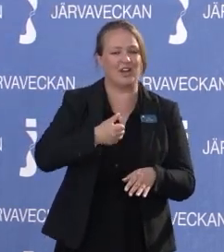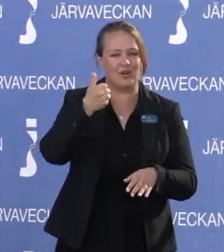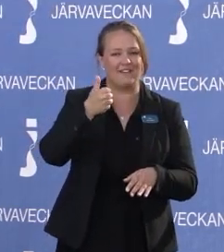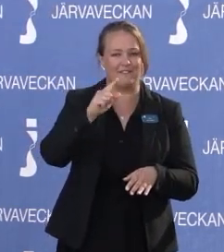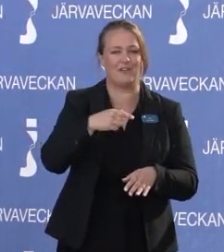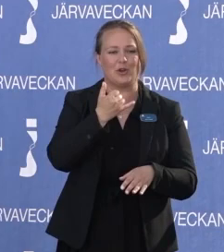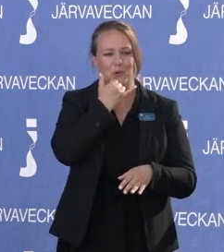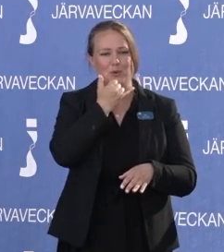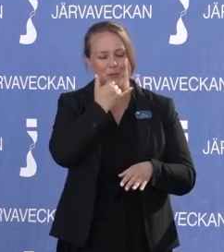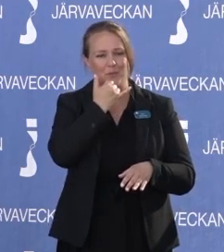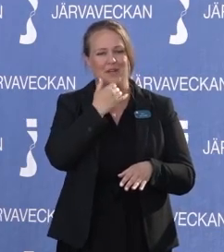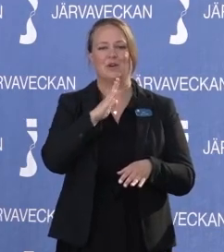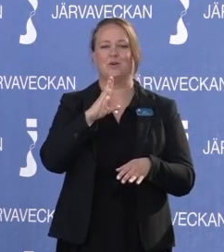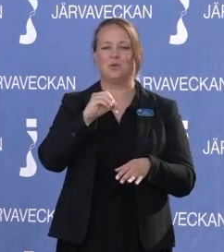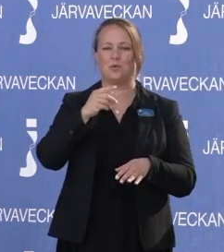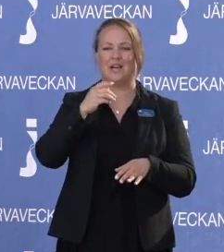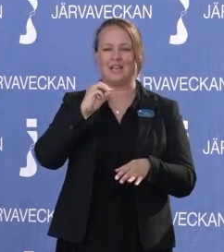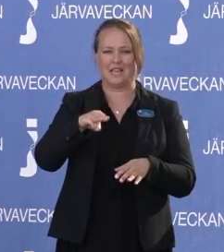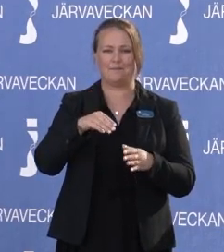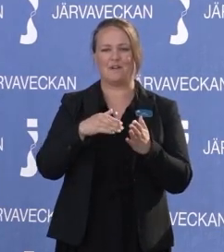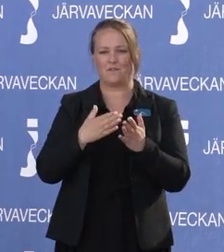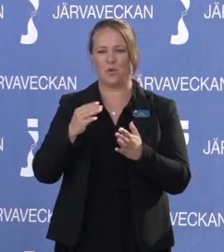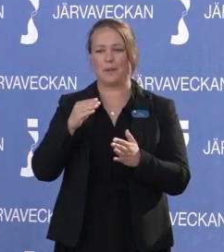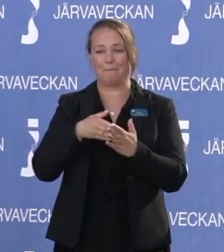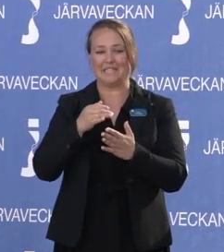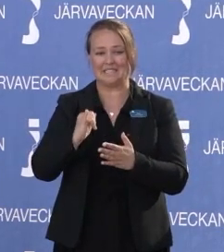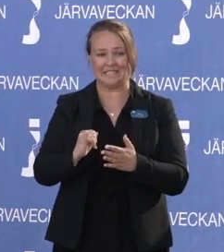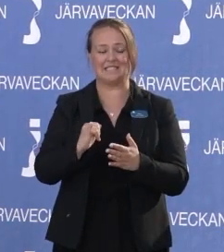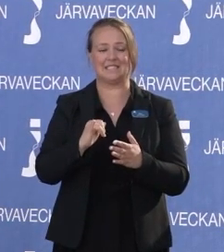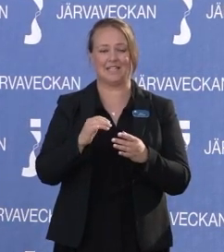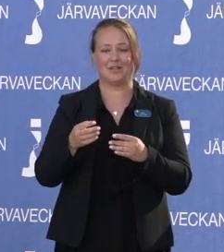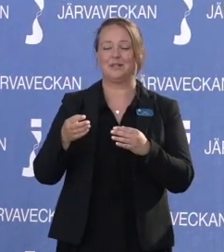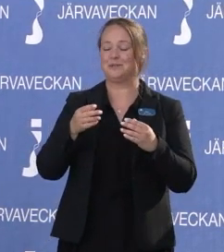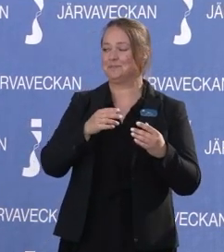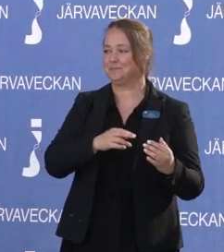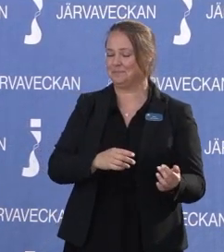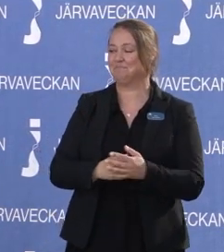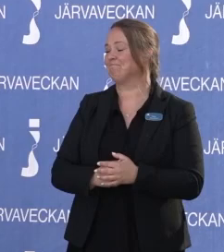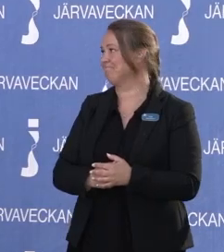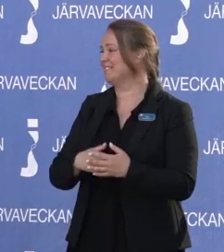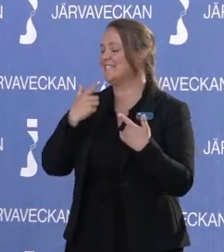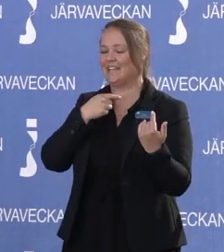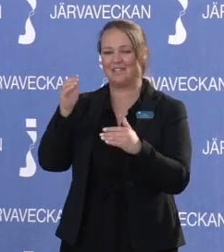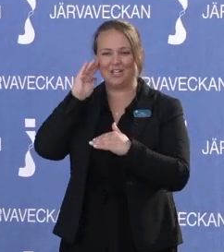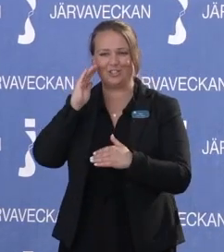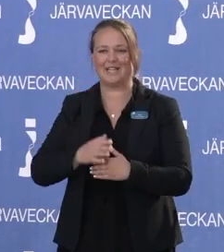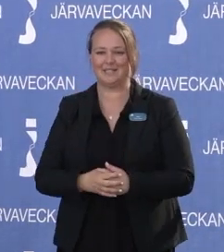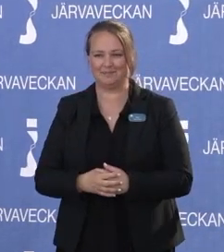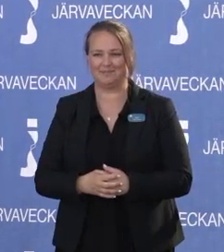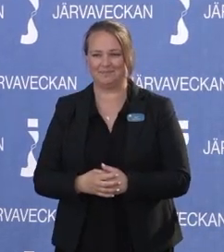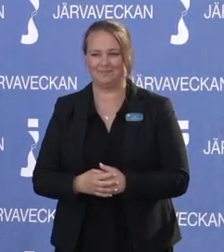Joakim Fransson från tidningen Mitt i, Ann Lagerkrans från SVT och Martin Schori från Aftonbladet. Tack för att ni lyssnade. Tack.